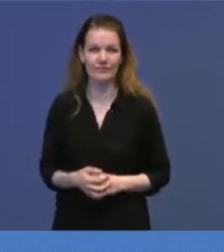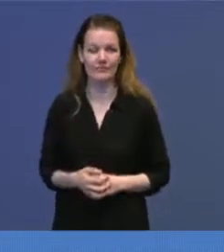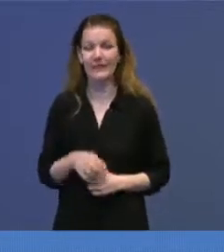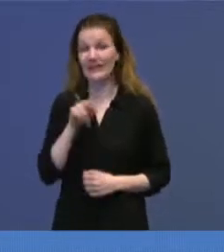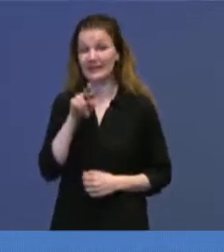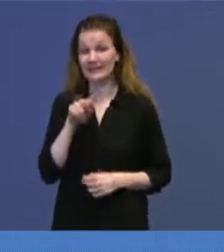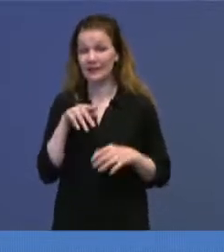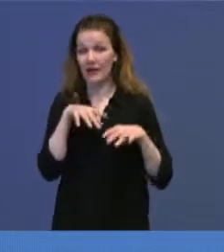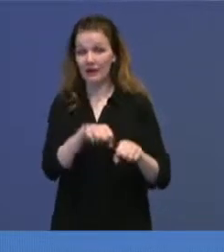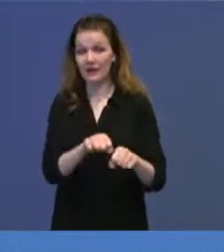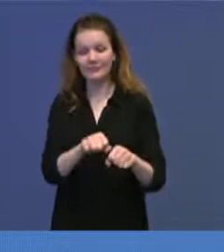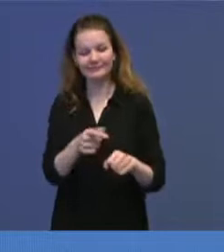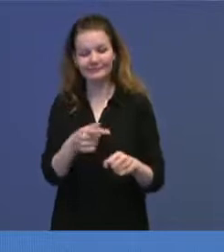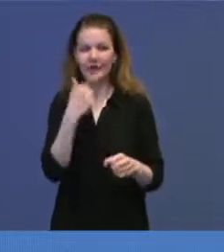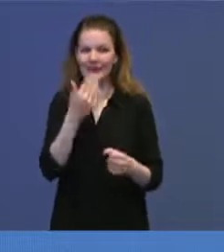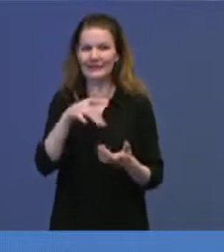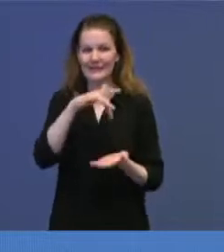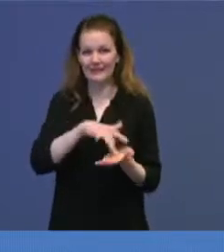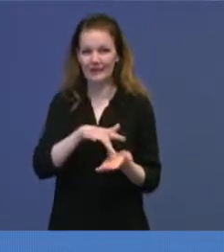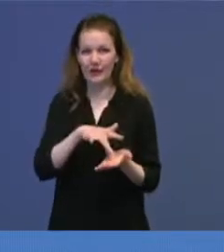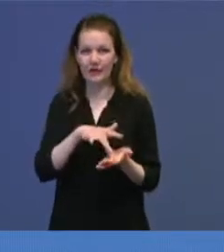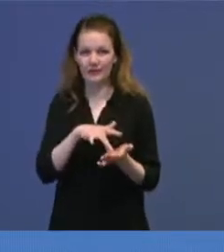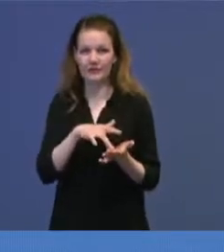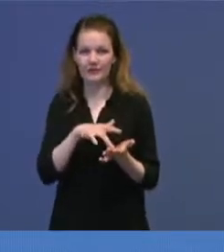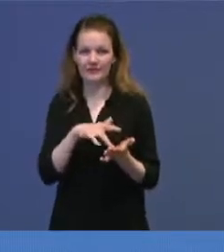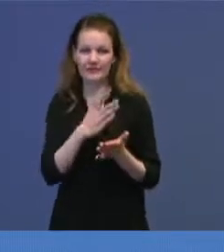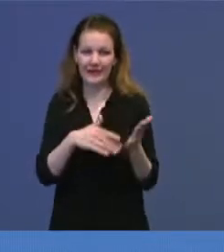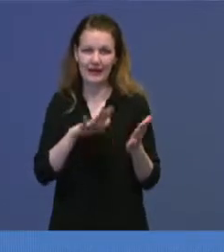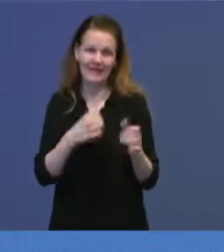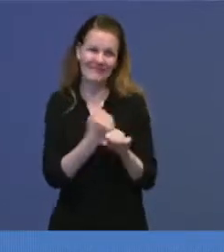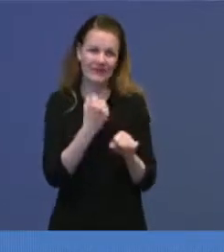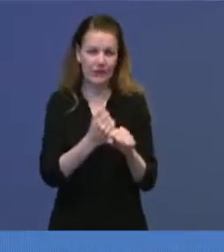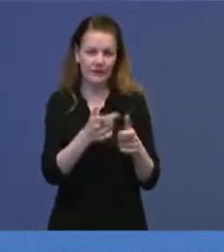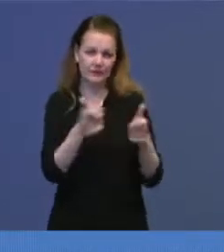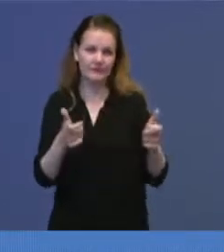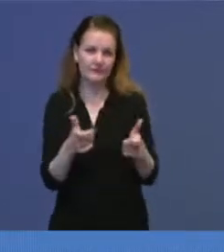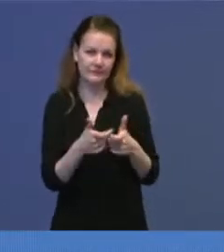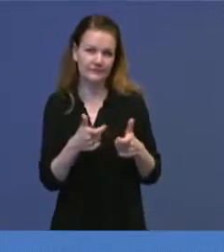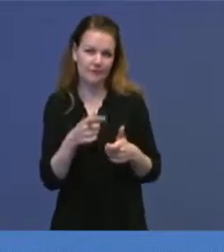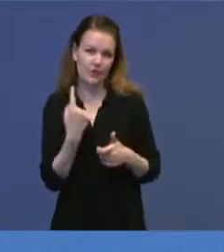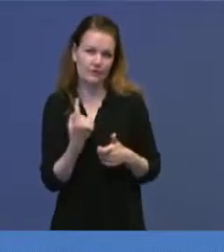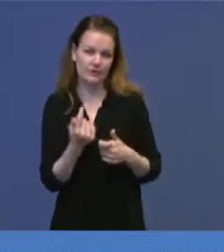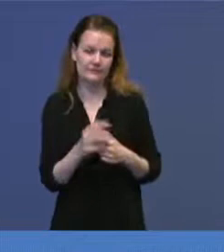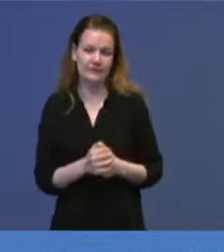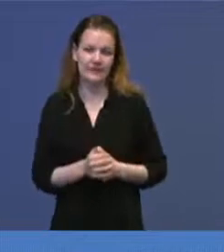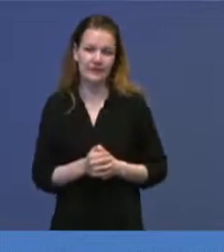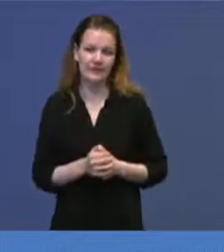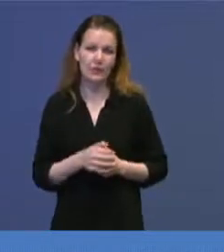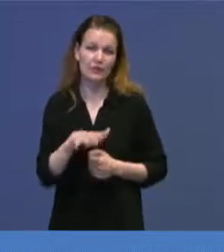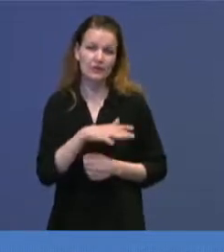Digitale angrep har blitt en sentral del av verktøyboksen til fremmede stater. Nasjonal sikkerhetsmyndighet er